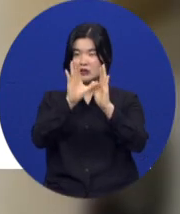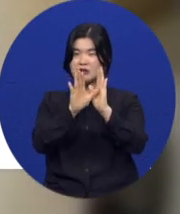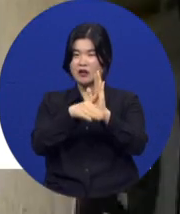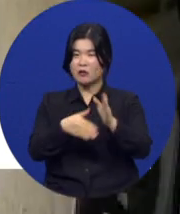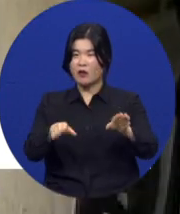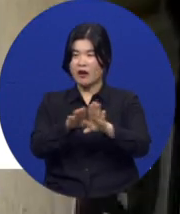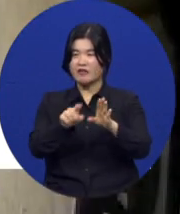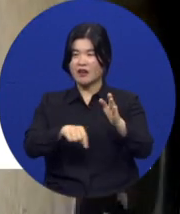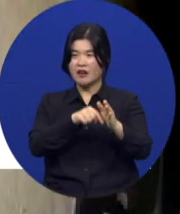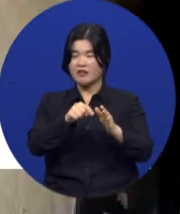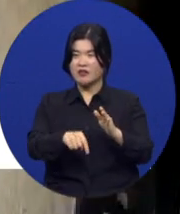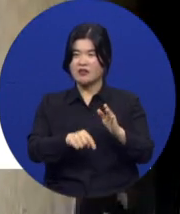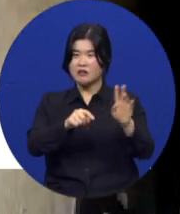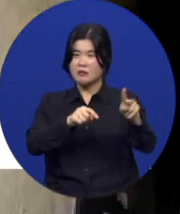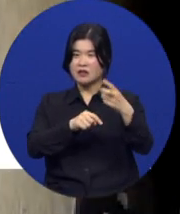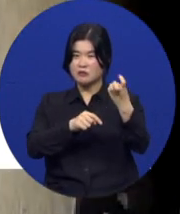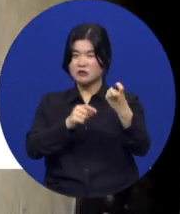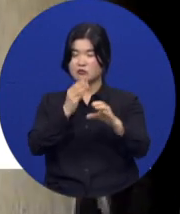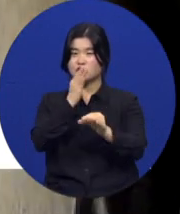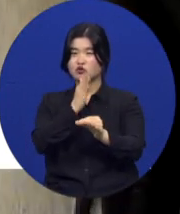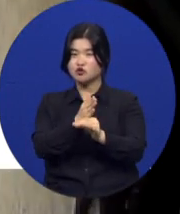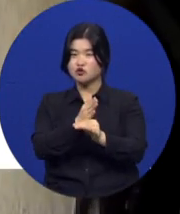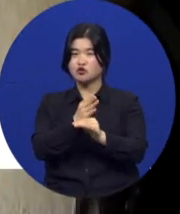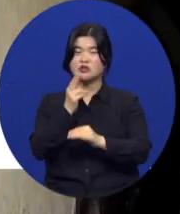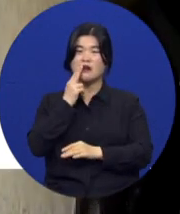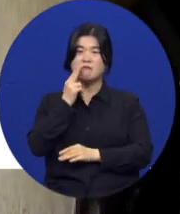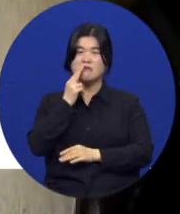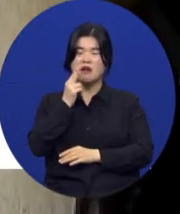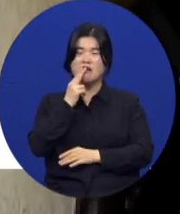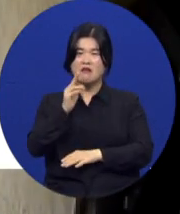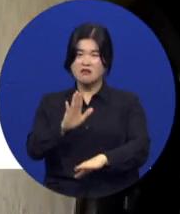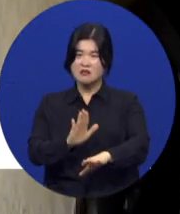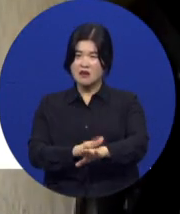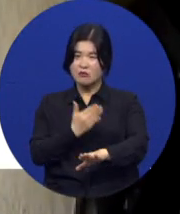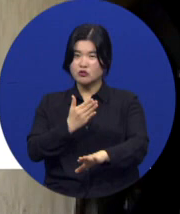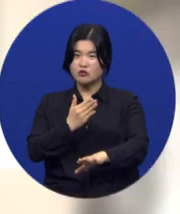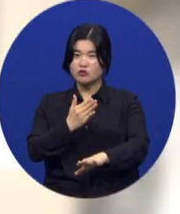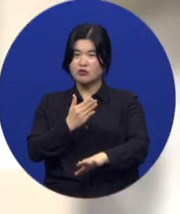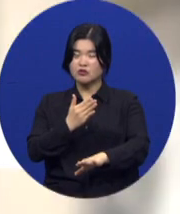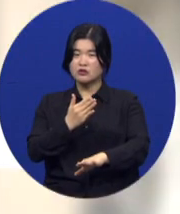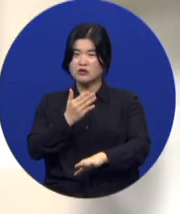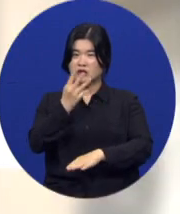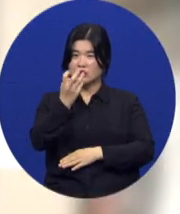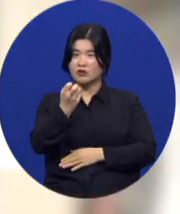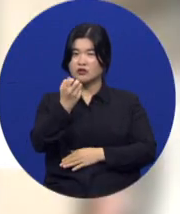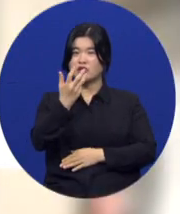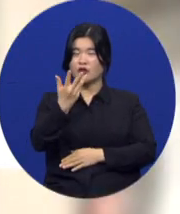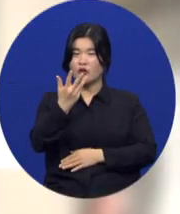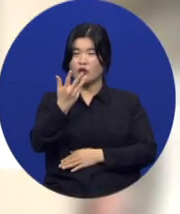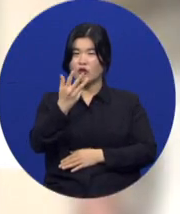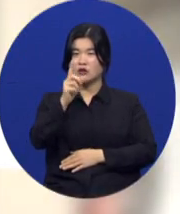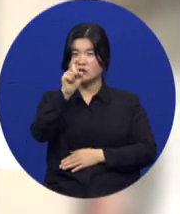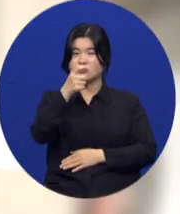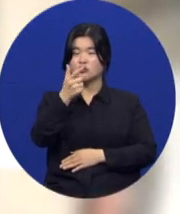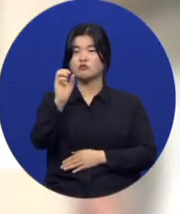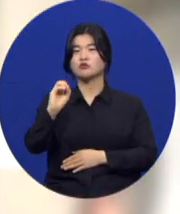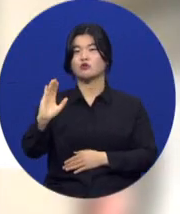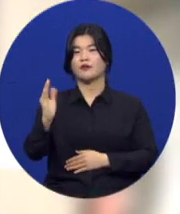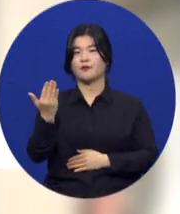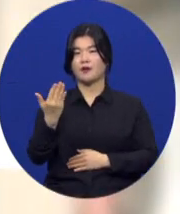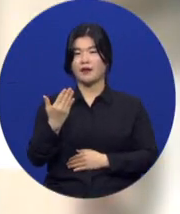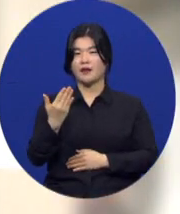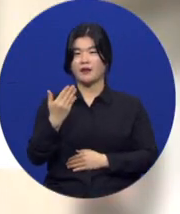발생한 화재 230억원 가운데 담배꽁초 취급부주의로 인한 실화가 38권 으로 16% 를 차지했고